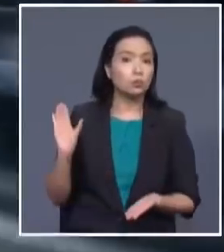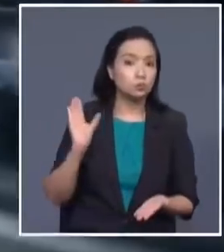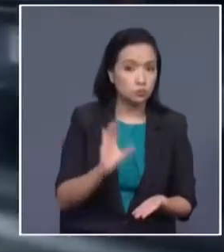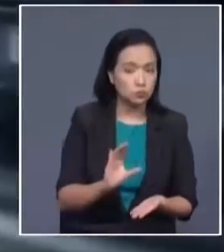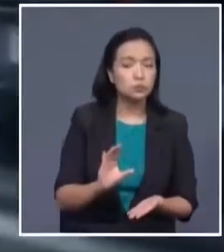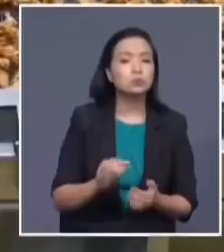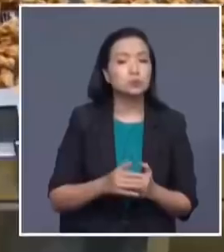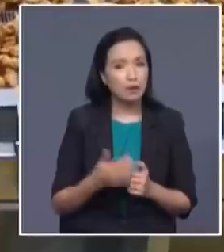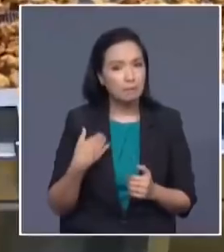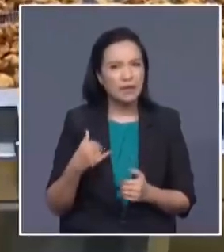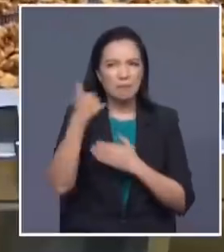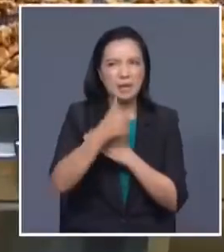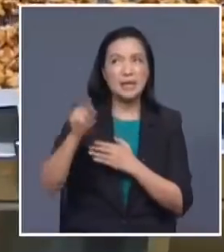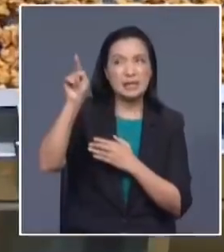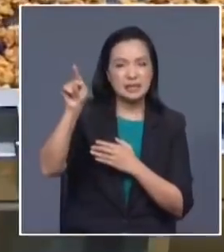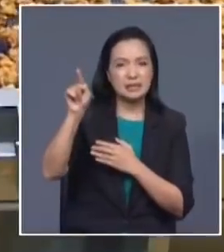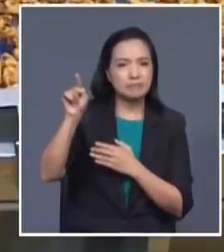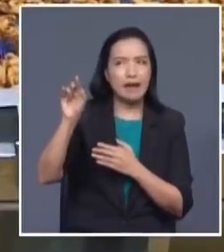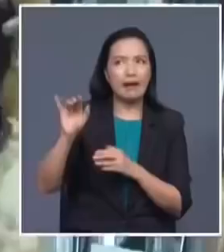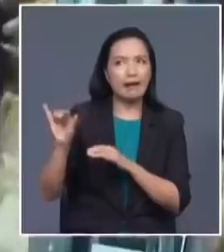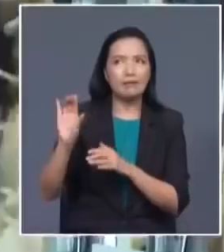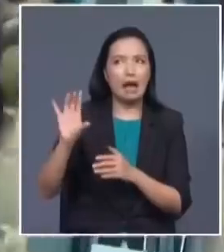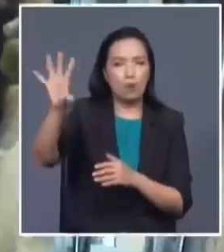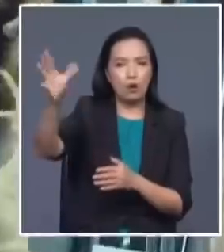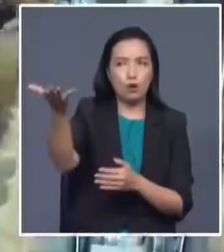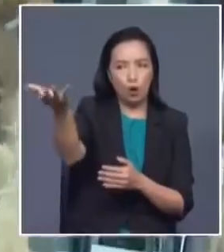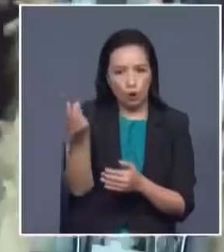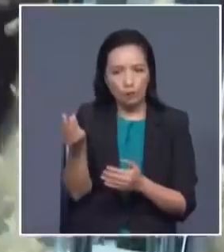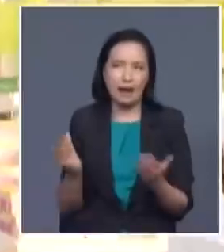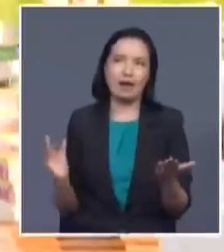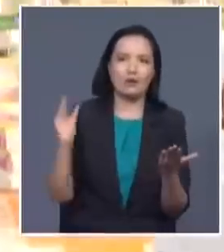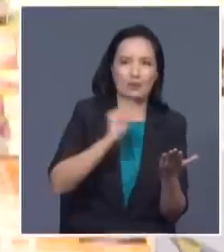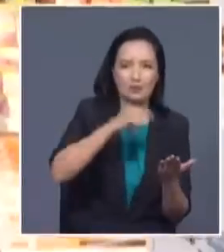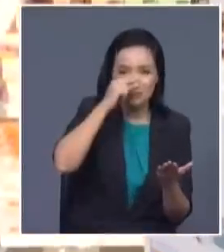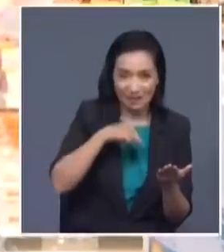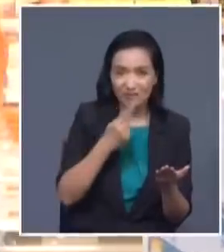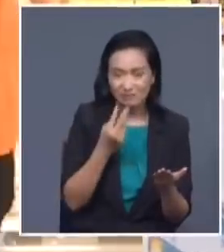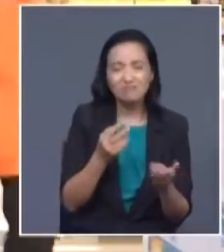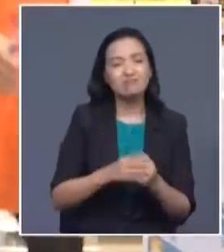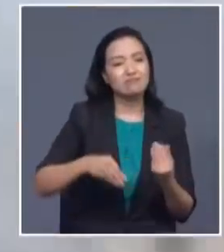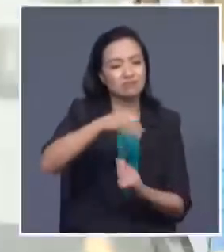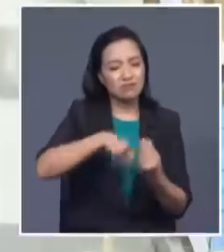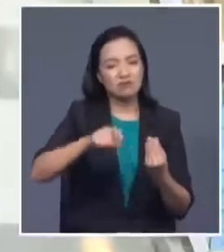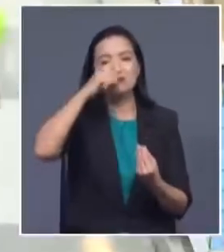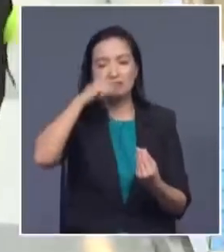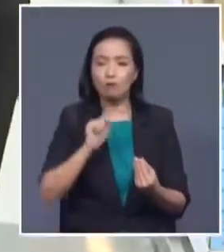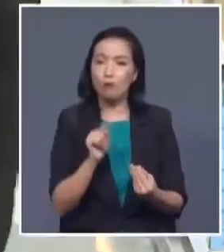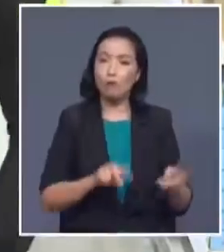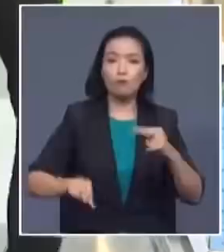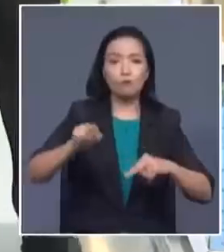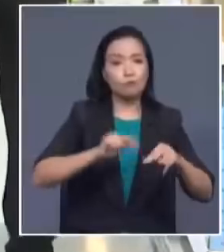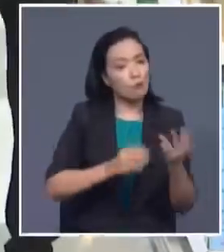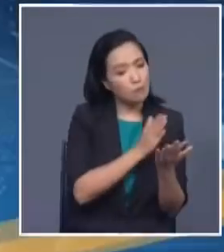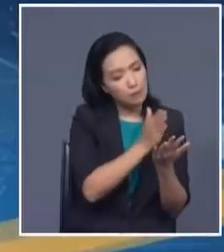ายเงินทุนจากประเทศตลาดเกินใหม่อื่นเข้ามาในไทยอีกด้วยผมจึงอยากขอเน้นย้ำว่าการขับเคลื่อนเศรษฐกิจของประเทศนั้นจะต้องดูแลครบมิ